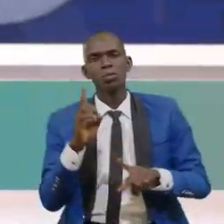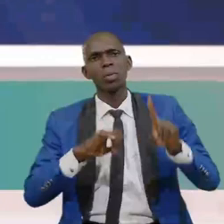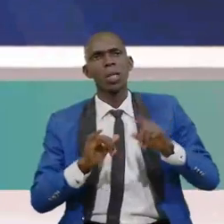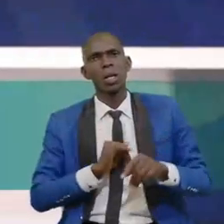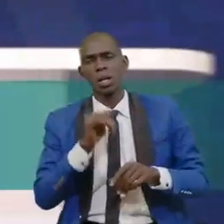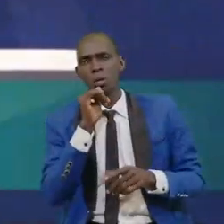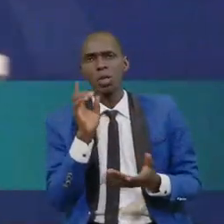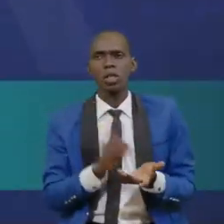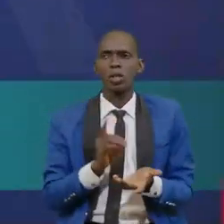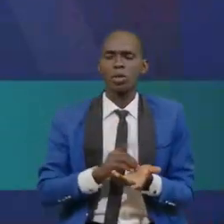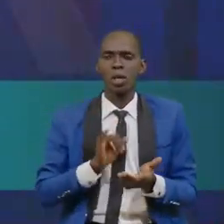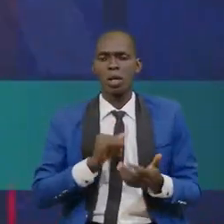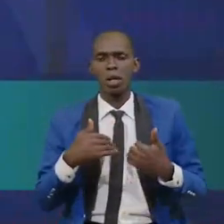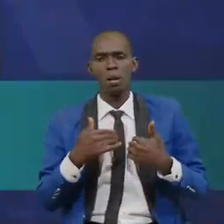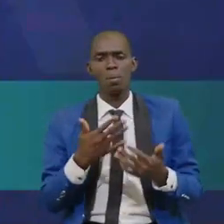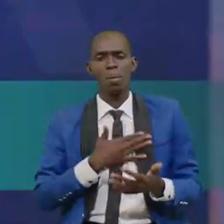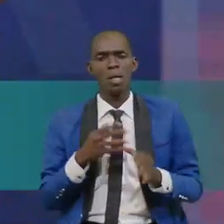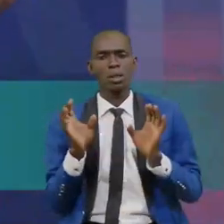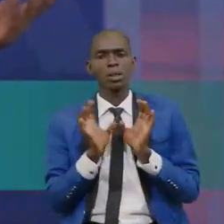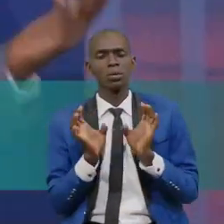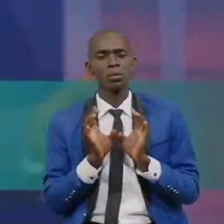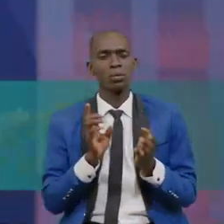maintenant l'agrément.